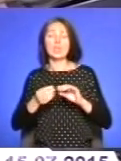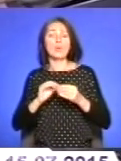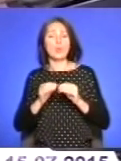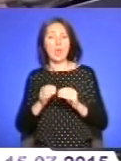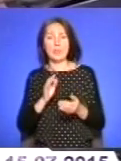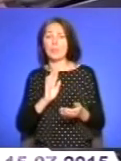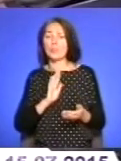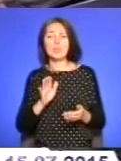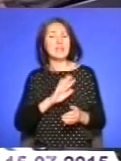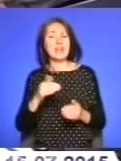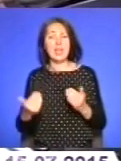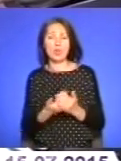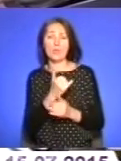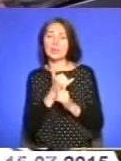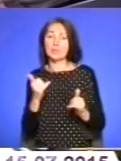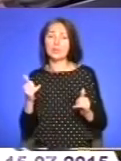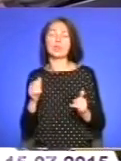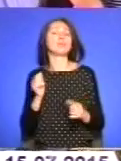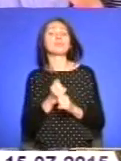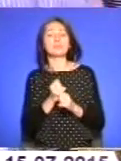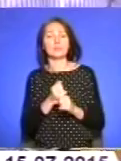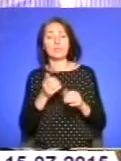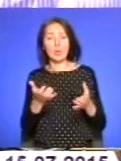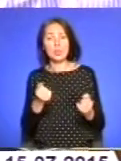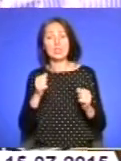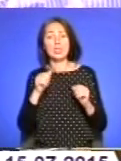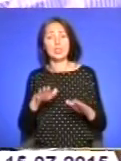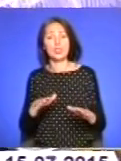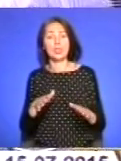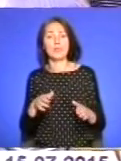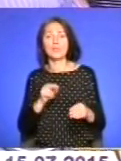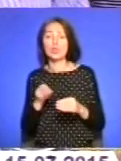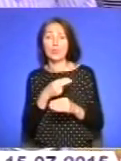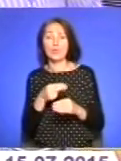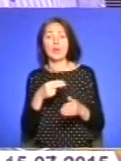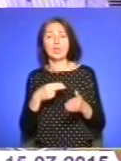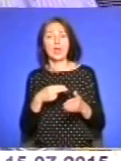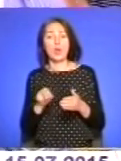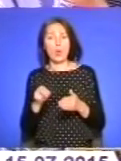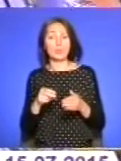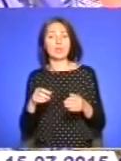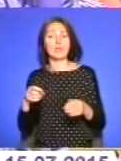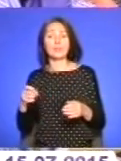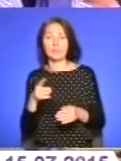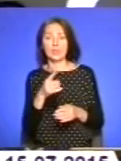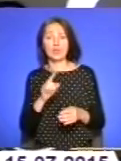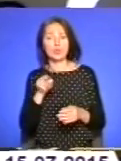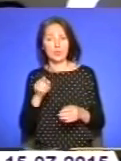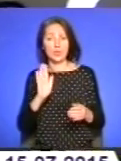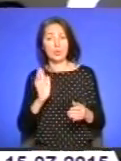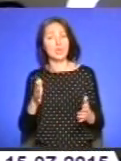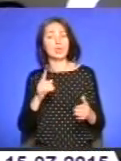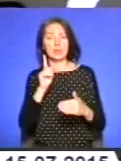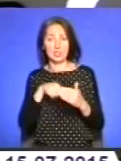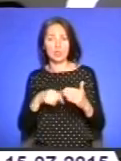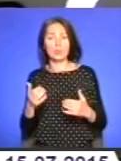могли функціонувати. Тому прийняли рішення відремонтувати придбані позашляховики, аби ті були надійною підтримкою військовим,